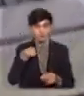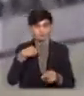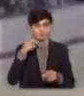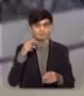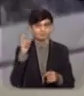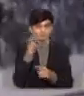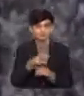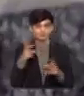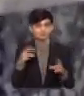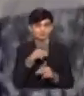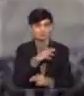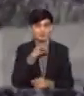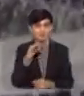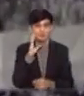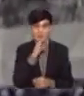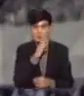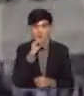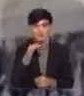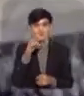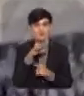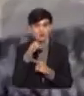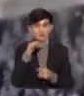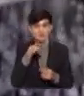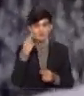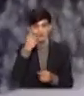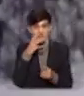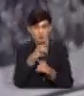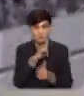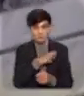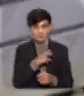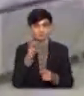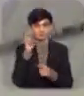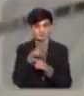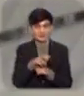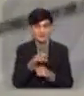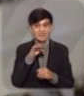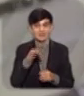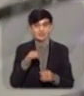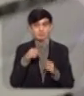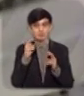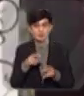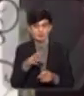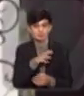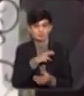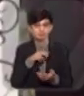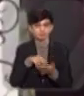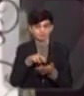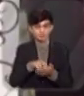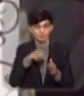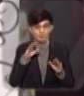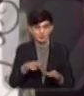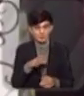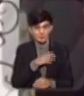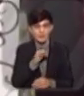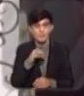көзі тірісінде пайдаланған заттарын және суретін апарып, анасының атынан қажылық амалын өтеп келді. Меккеден келген